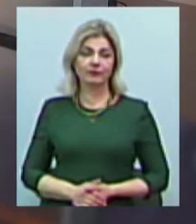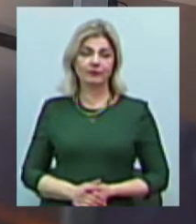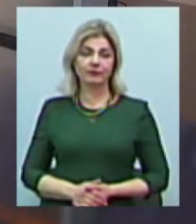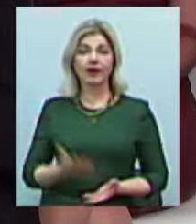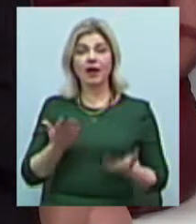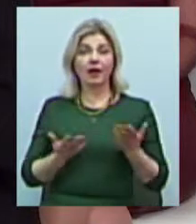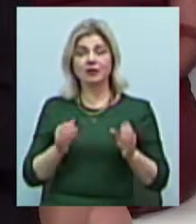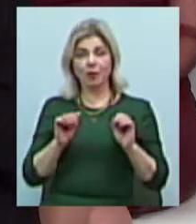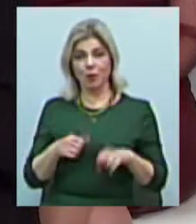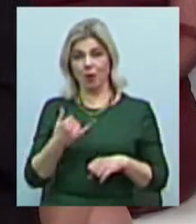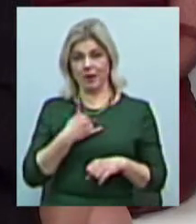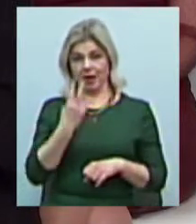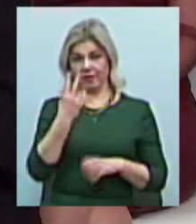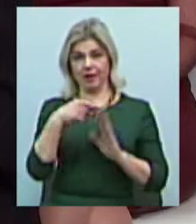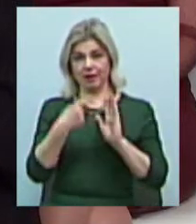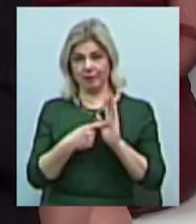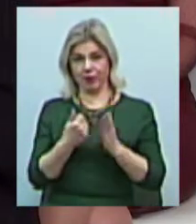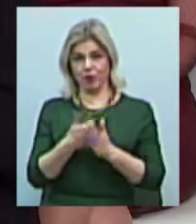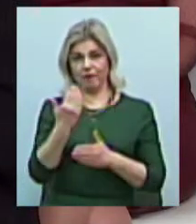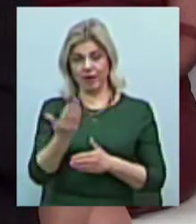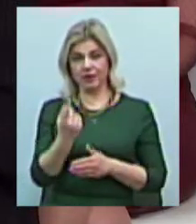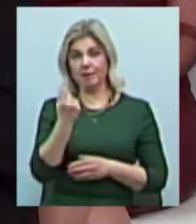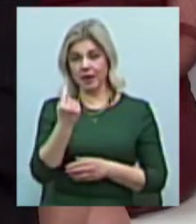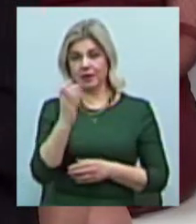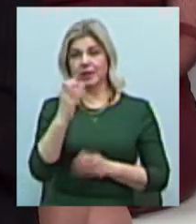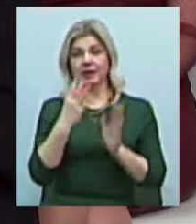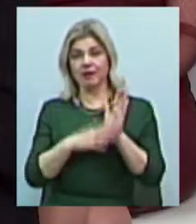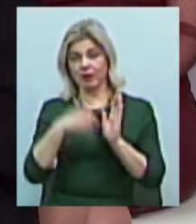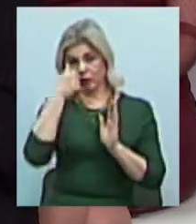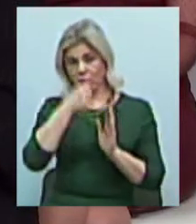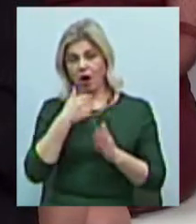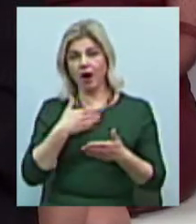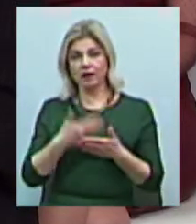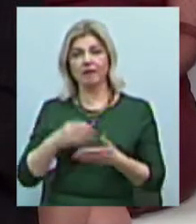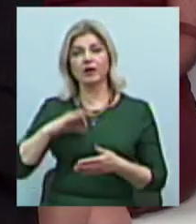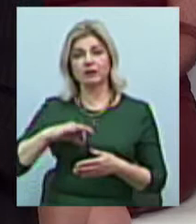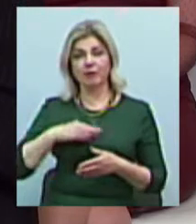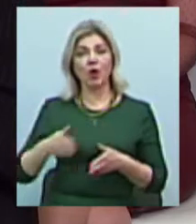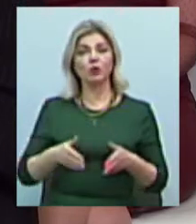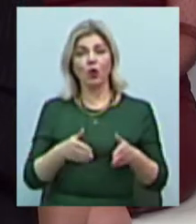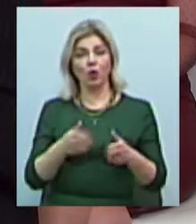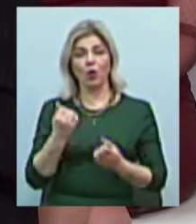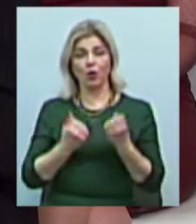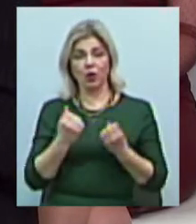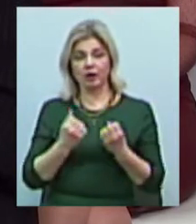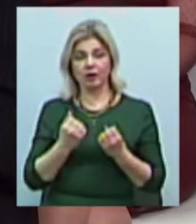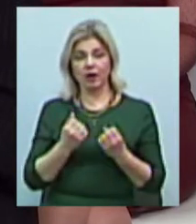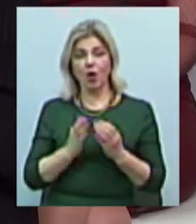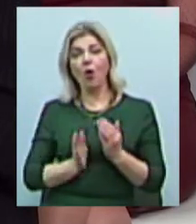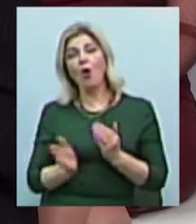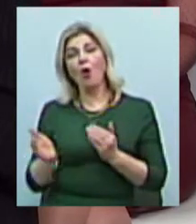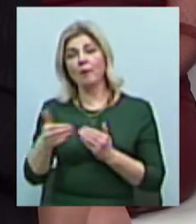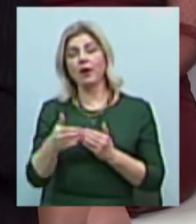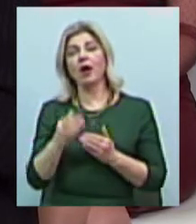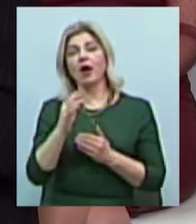Якщо можна, в мене 2 запитання до вас. Перше, я з 90-го року активно користуюсь автодорогою, об'їзною автодорогою